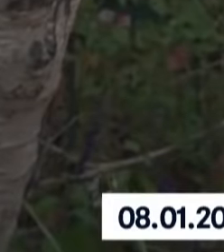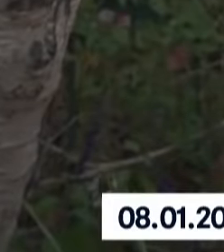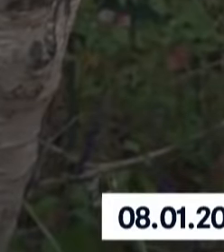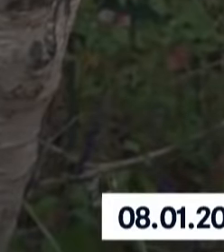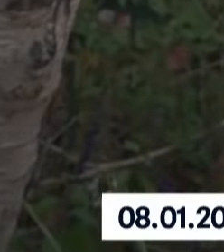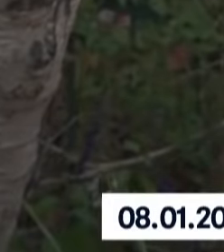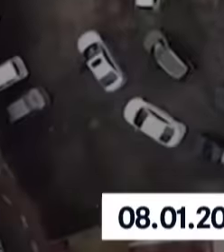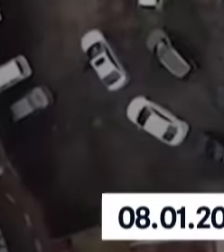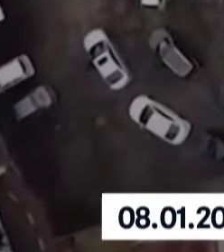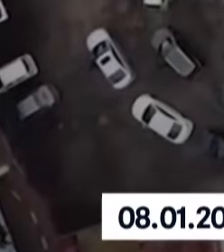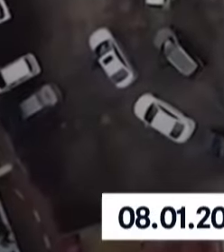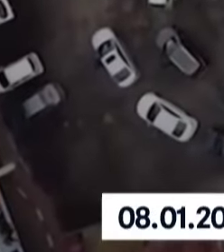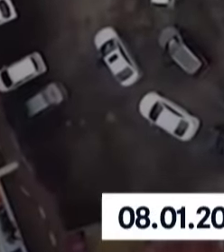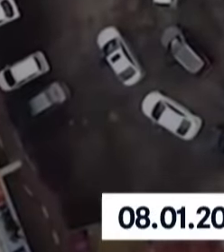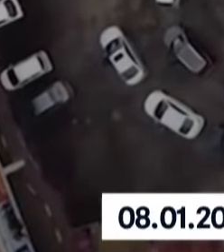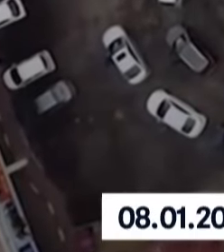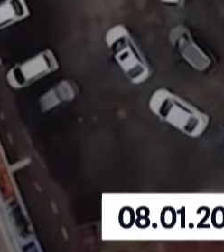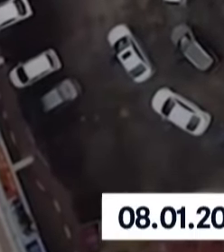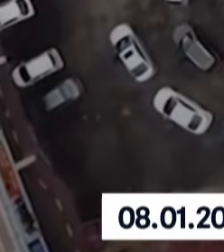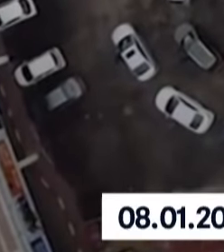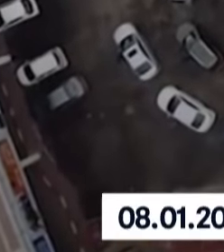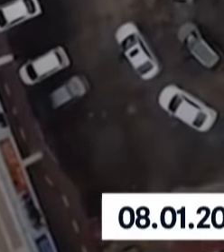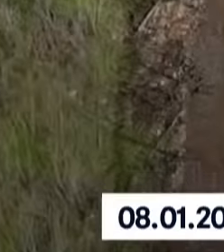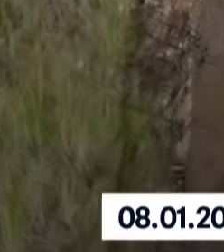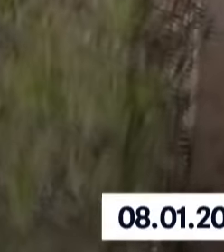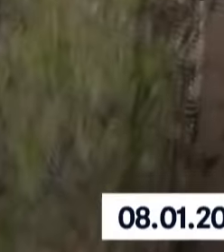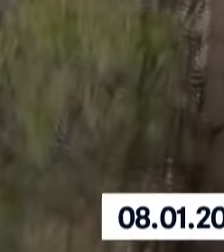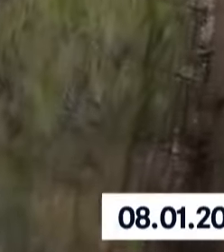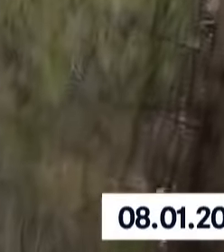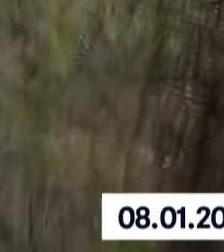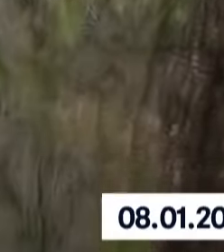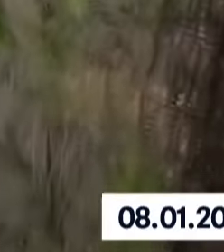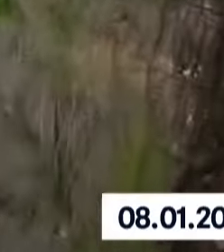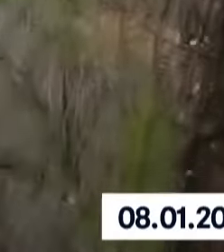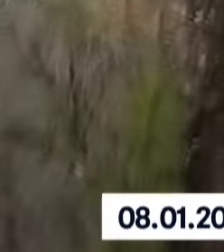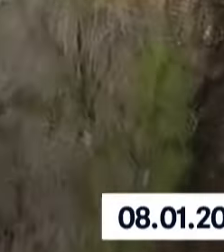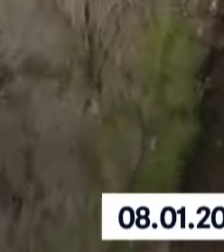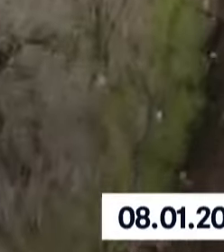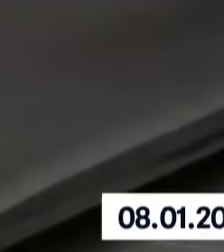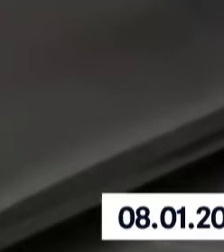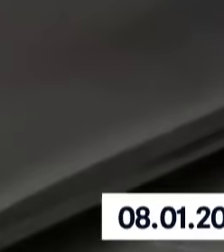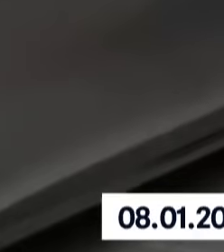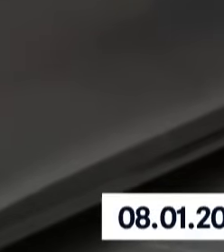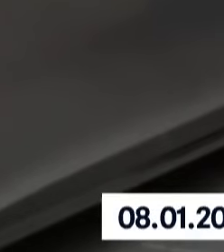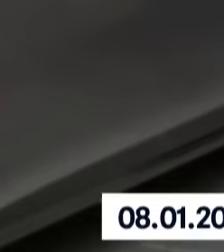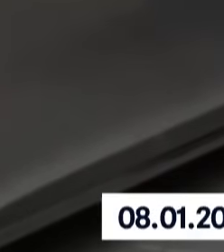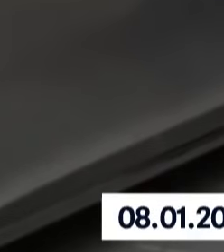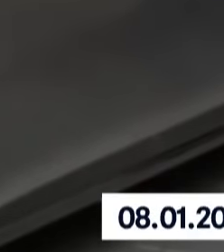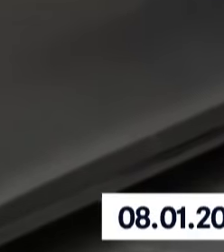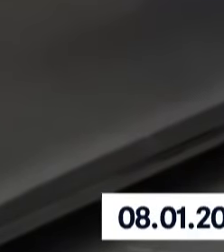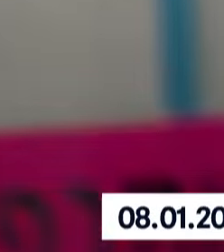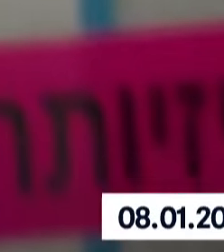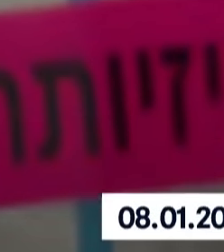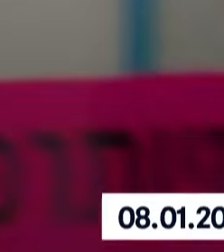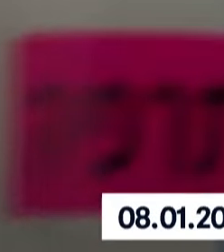הוא כ-30 ביום. אם זה אכן יימשך כך, אנחנו בעוד כ-10 ימים נהיה עם בסביבות 100 חולים קשה ביום. נחזור חזרה למצב